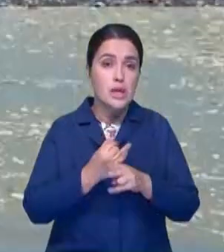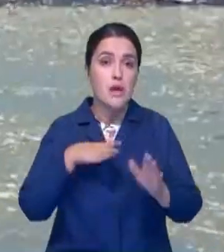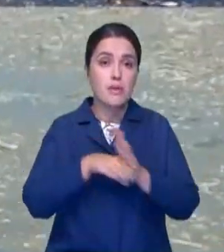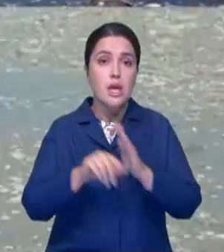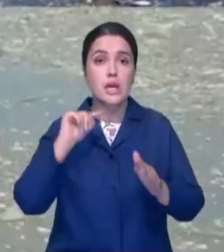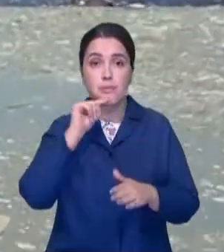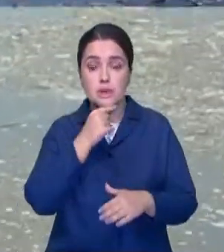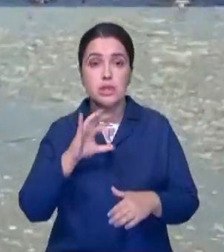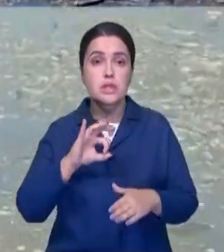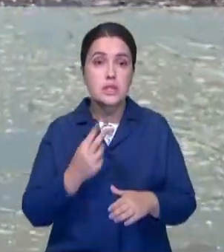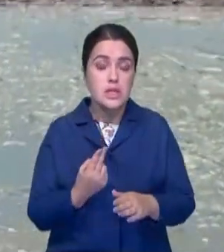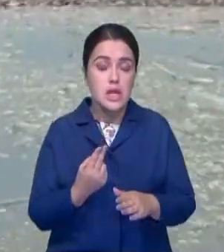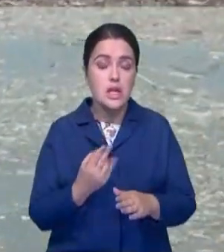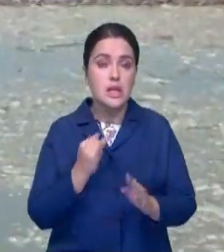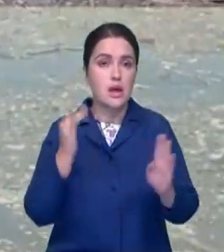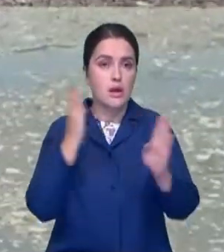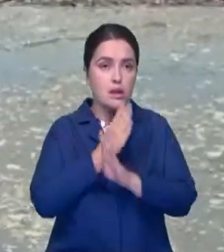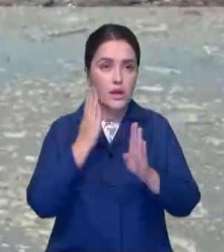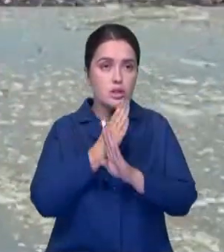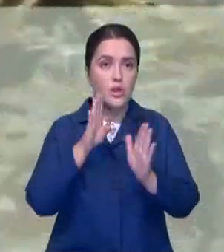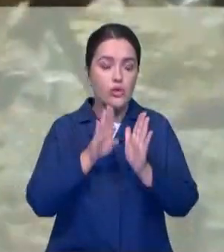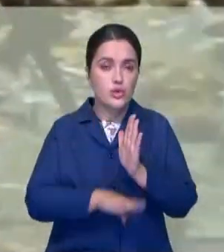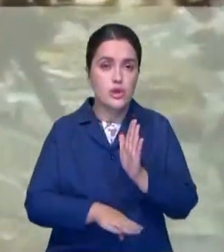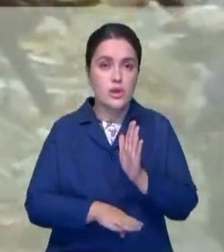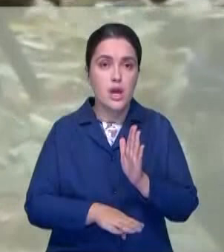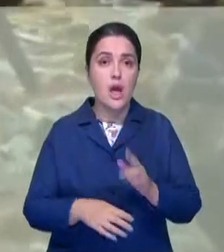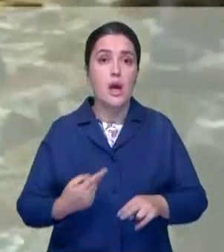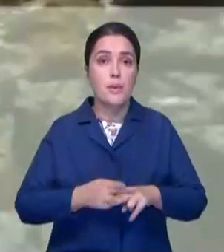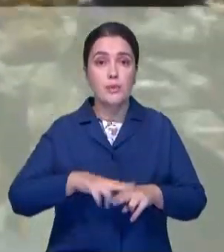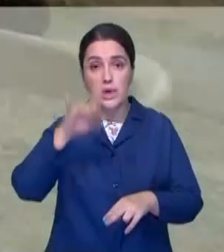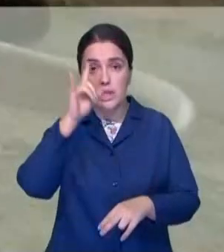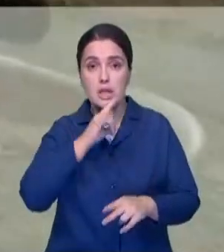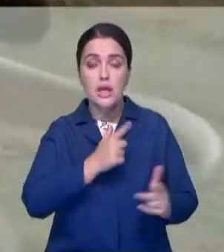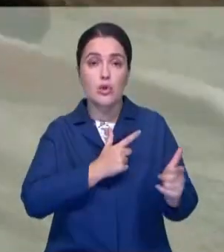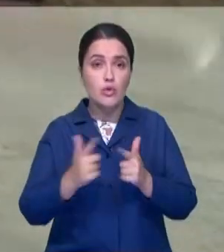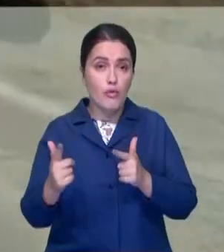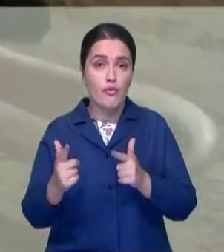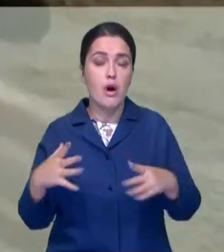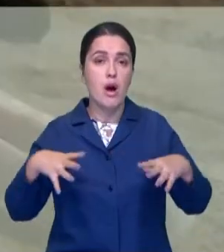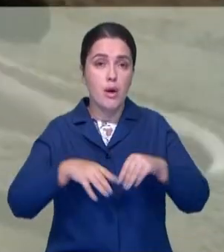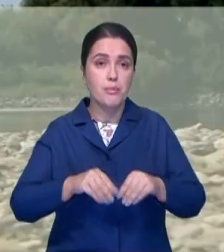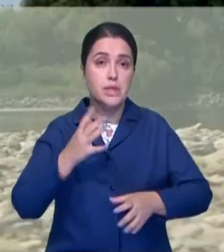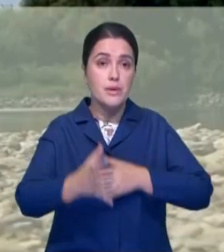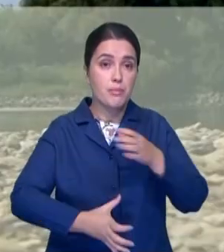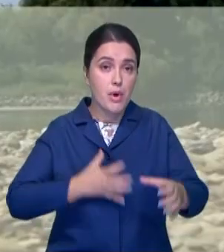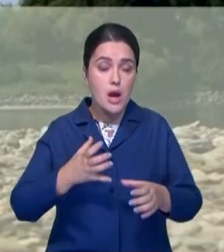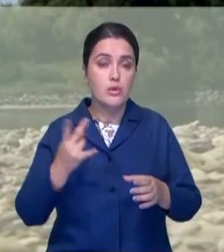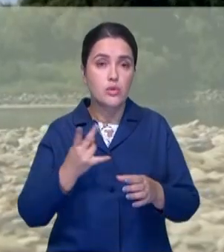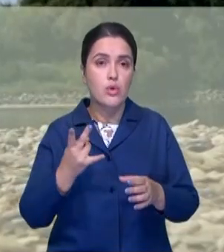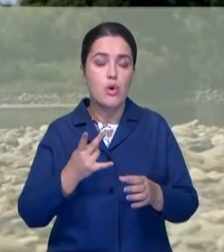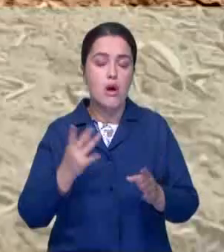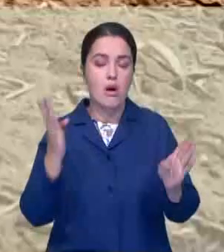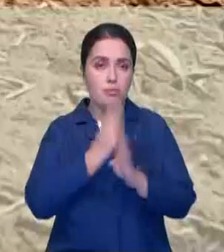себе значительные экономические, социальные и экологические последствия. Поэтому Казахстан готов объединиться с мировым сообществом